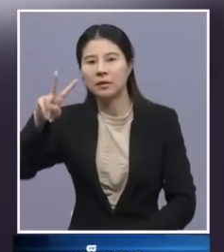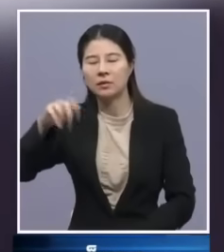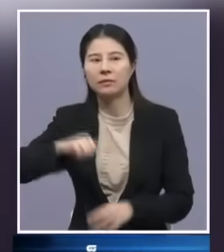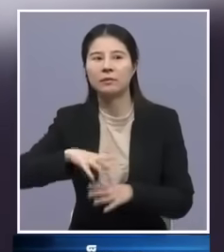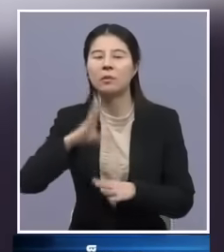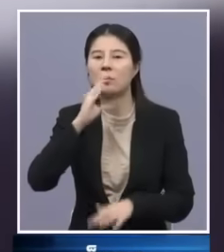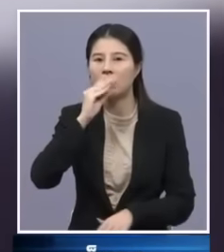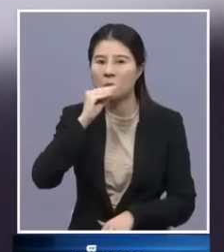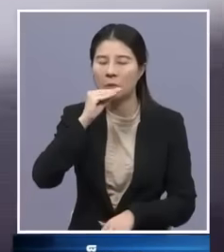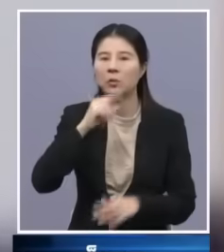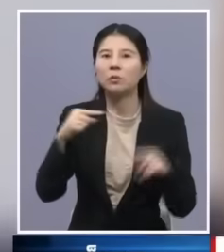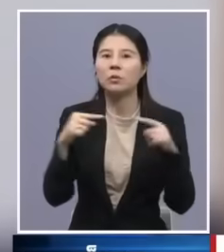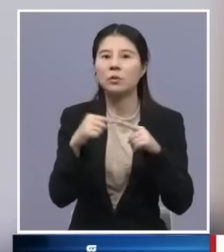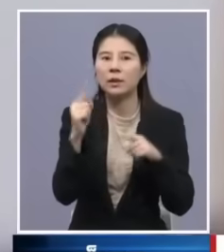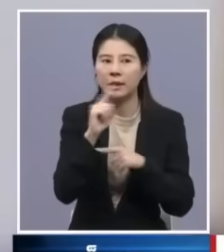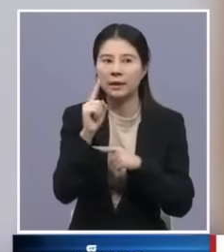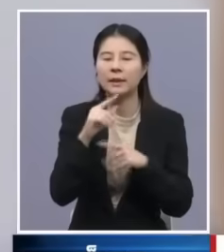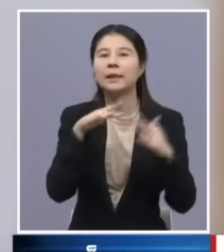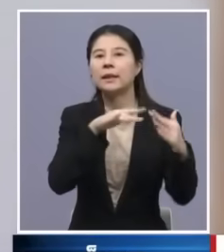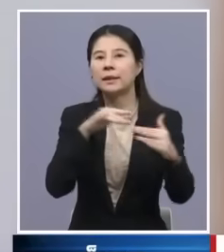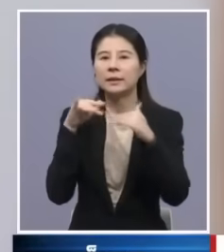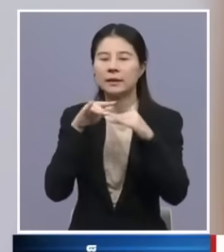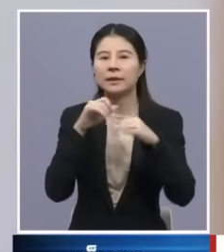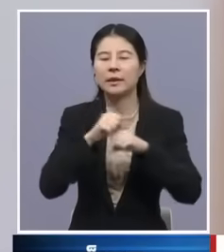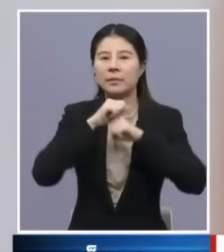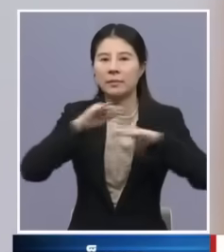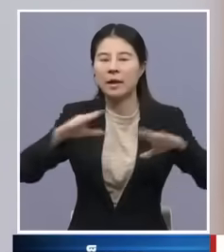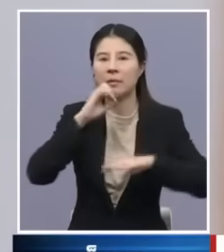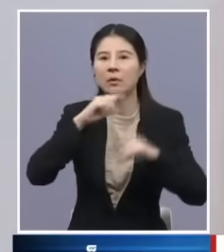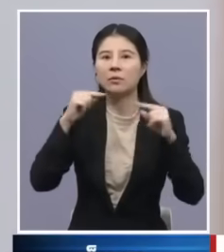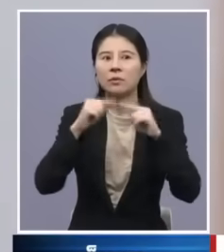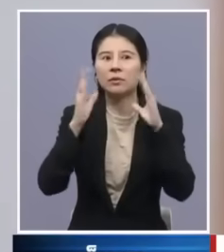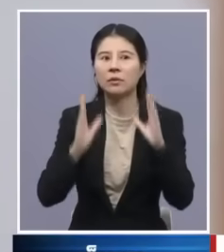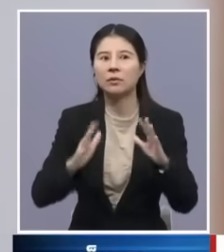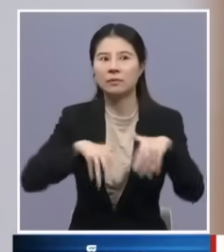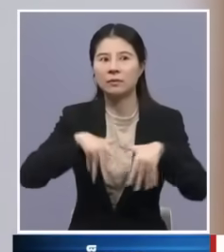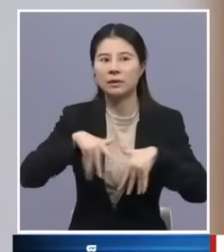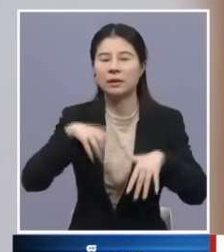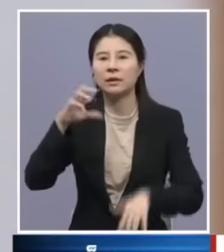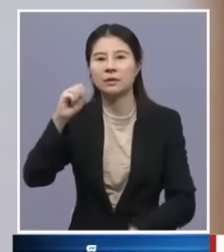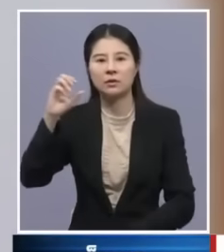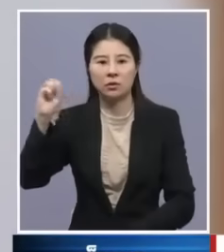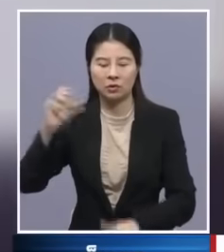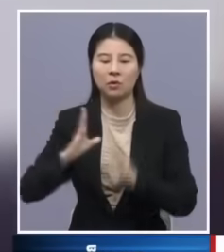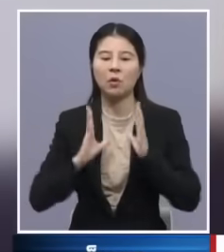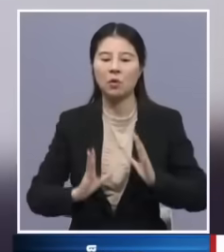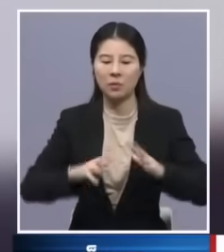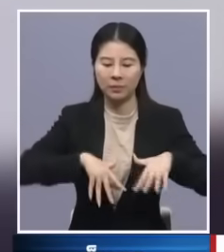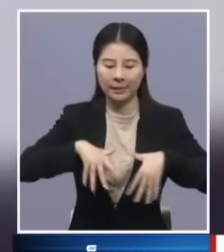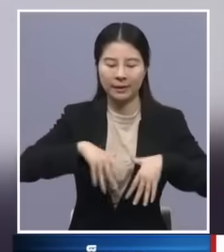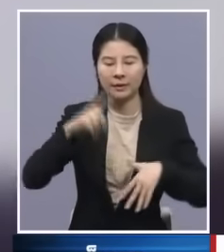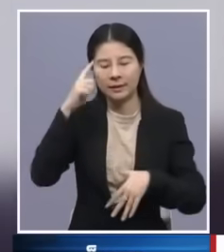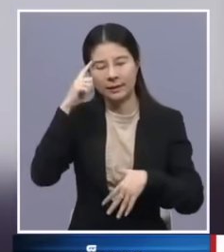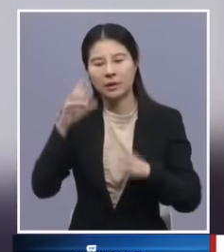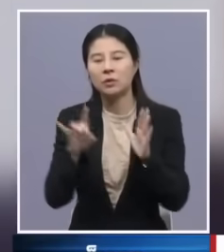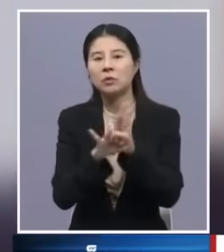EP 2นี้มาดามเดียต้องการสื่อสารไปถึงสมาชิกของพรรคแล้วก็ส.ส.ของพรรครวมไปถึงประชาชนทั่วประเทศในช่วงโค้งสุด